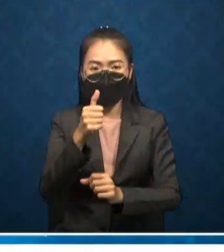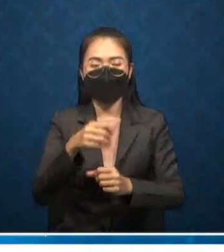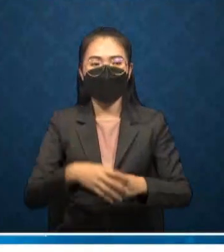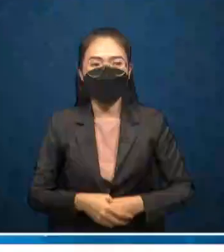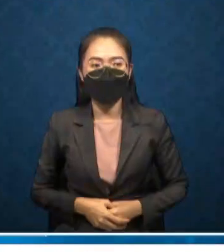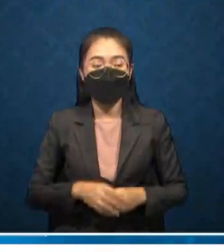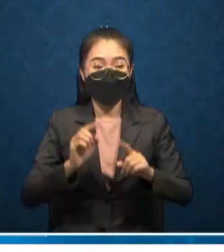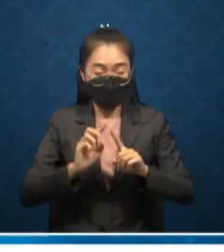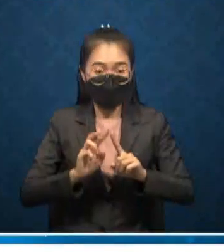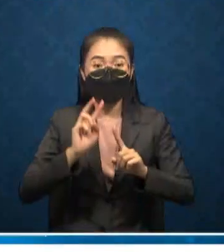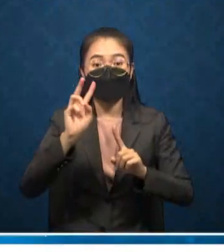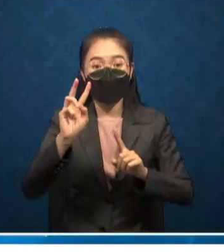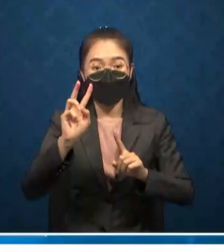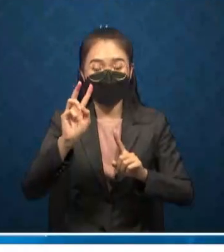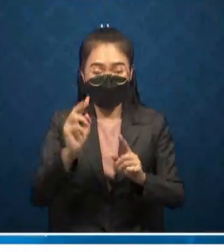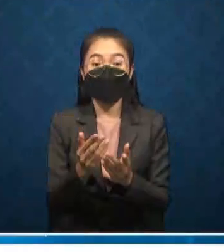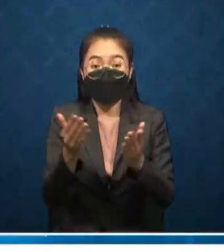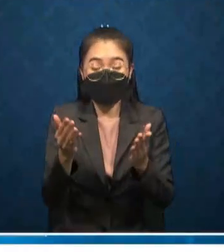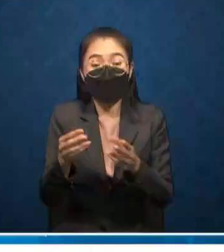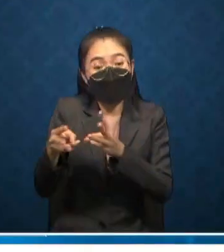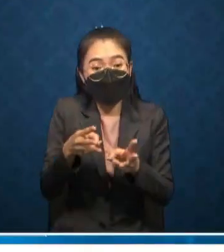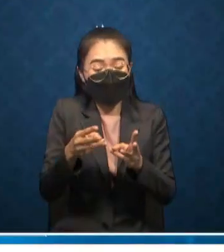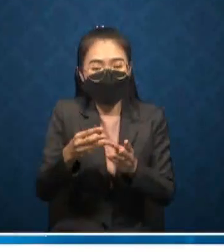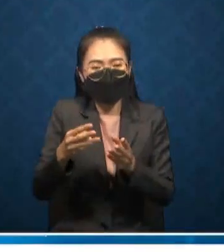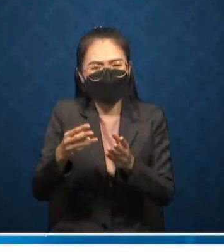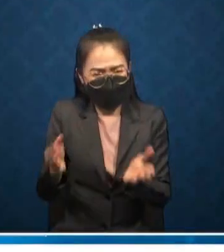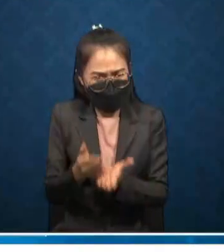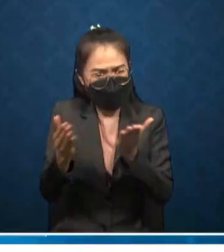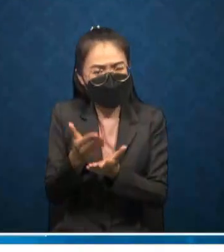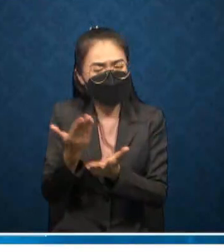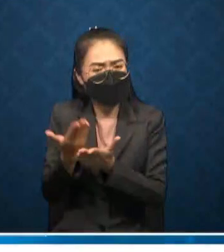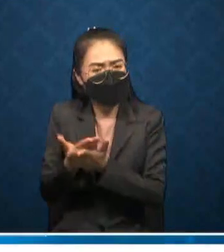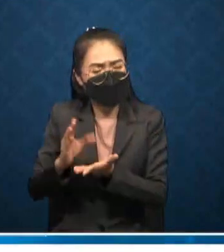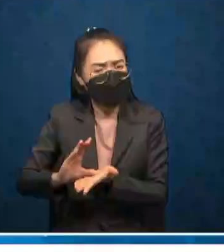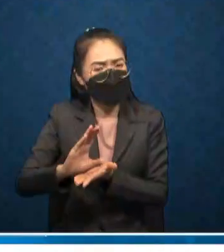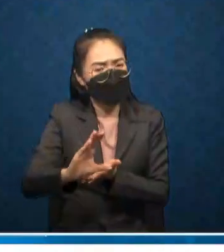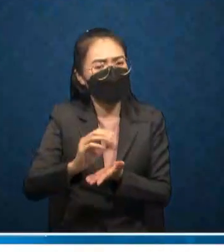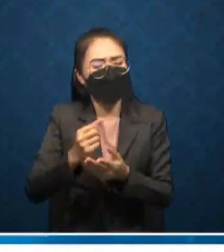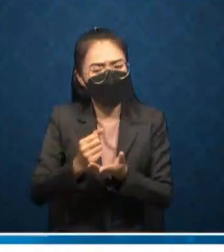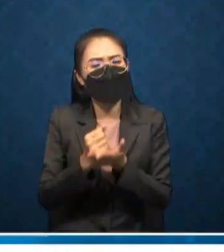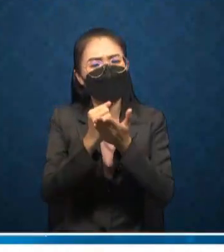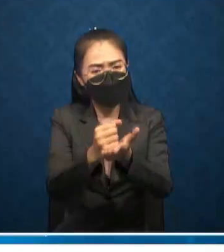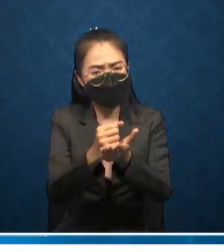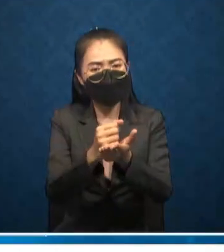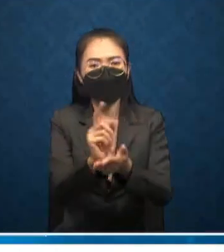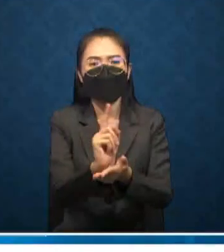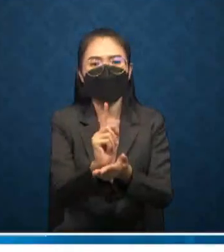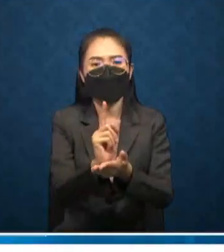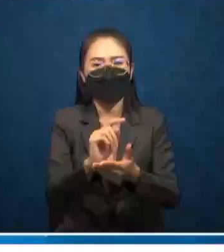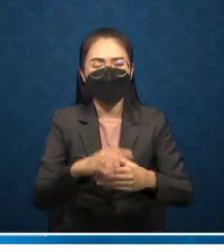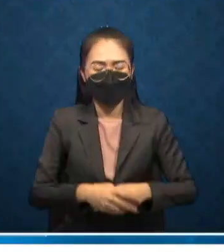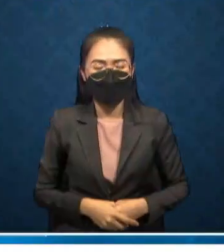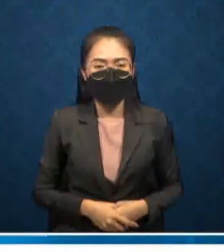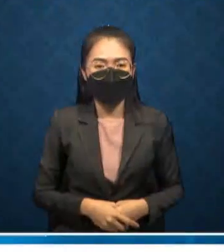แนวทางการส่งเสริมสนับสนุนการนำทุนทางวัฒนธรรมมาใช้ประโยชน์ร่วมกันพบว่าสิ่งที่จะเป็น